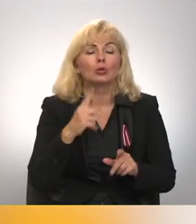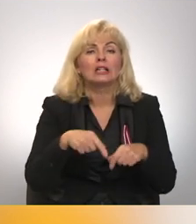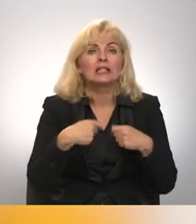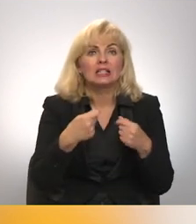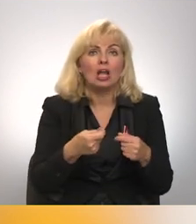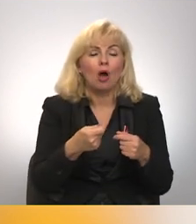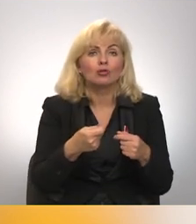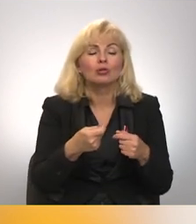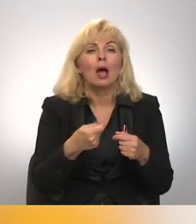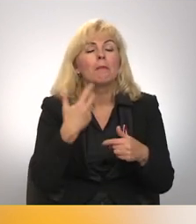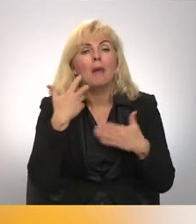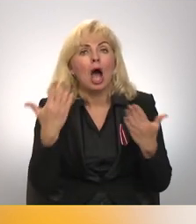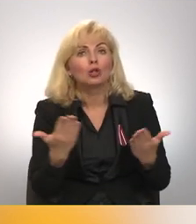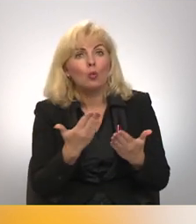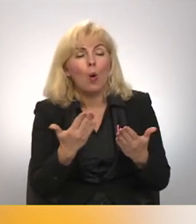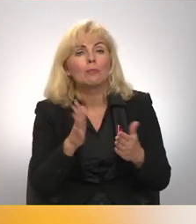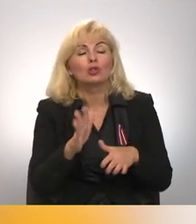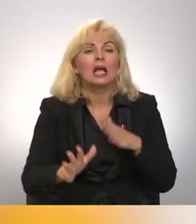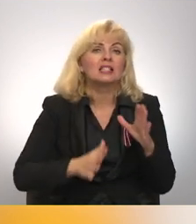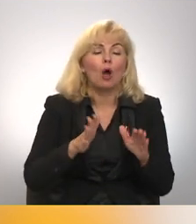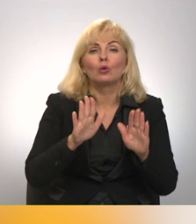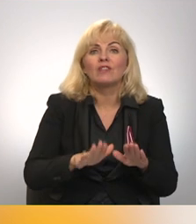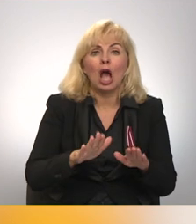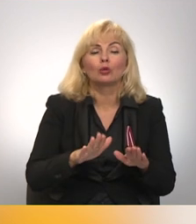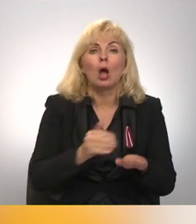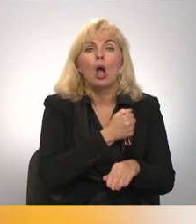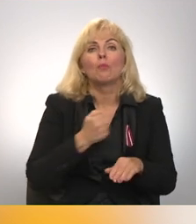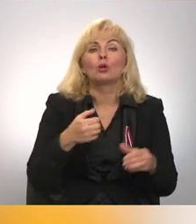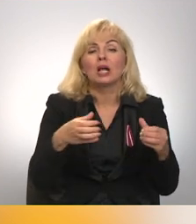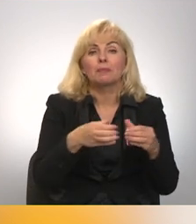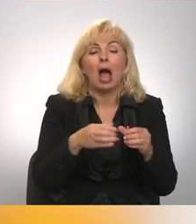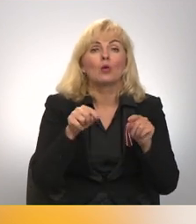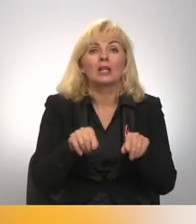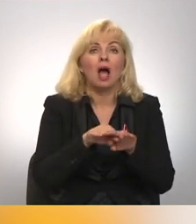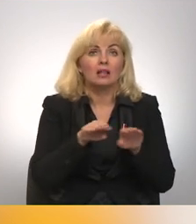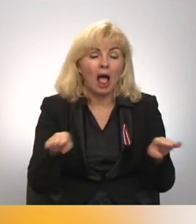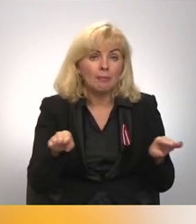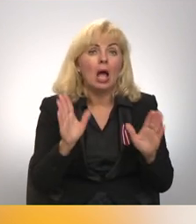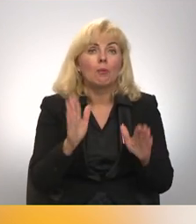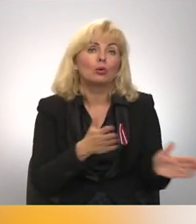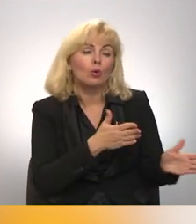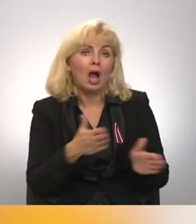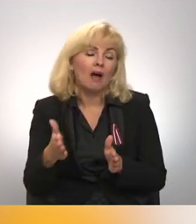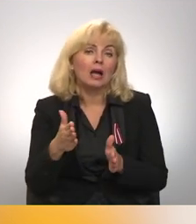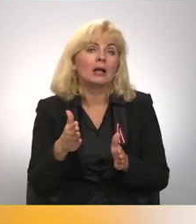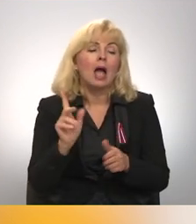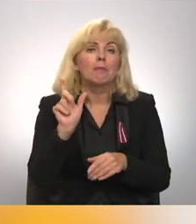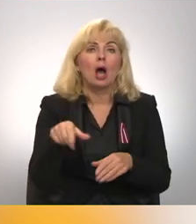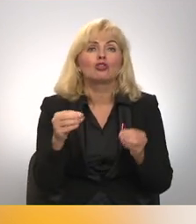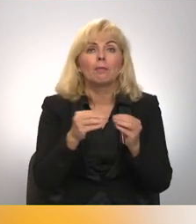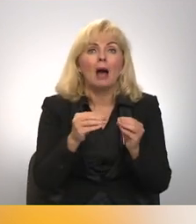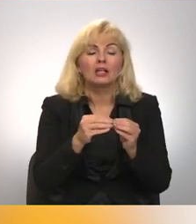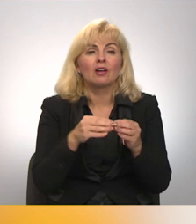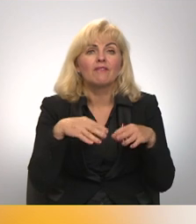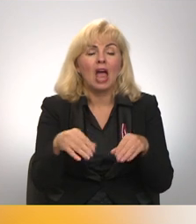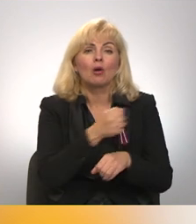operacionālā līmeņa padomus, lai sagatavotu vietējos bruņotos spēkus tādā līmenī, ka tie būtu gatavi patstāvīgi veikt kaujas pret